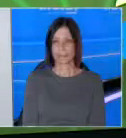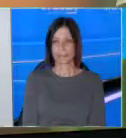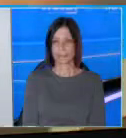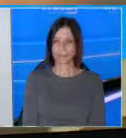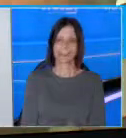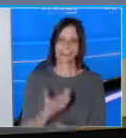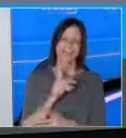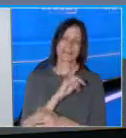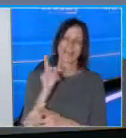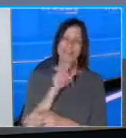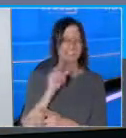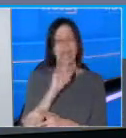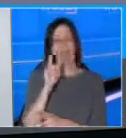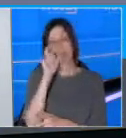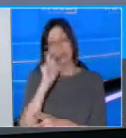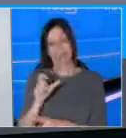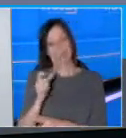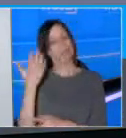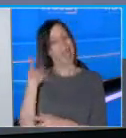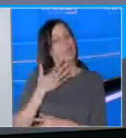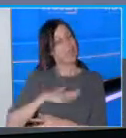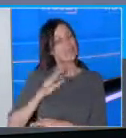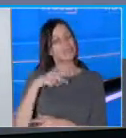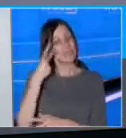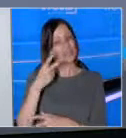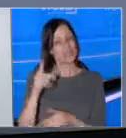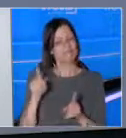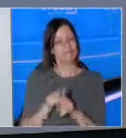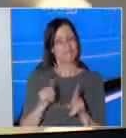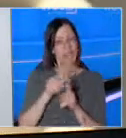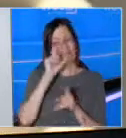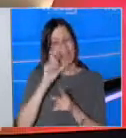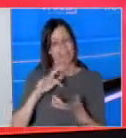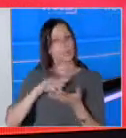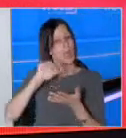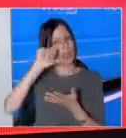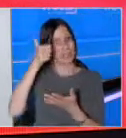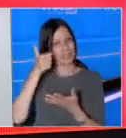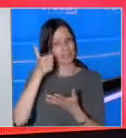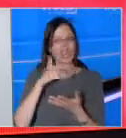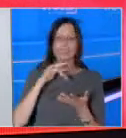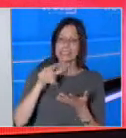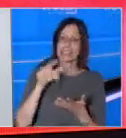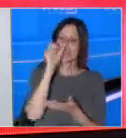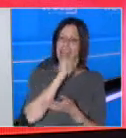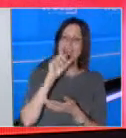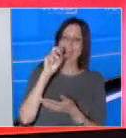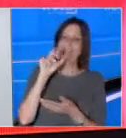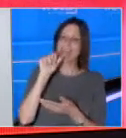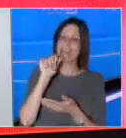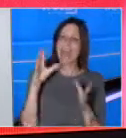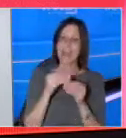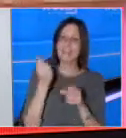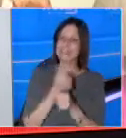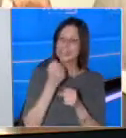אז לא, לא, לא, זה לא האיטלקים. היינו רוצים להיות במקום שהאיטלקים הגיעו אליו. המקום הראשון, זאת עדן אלנה עם ביצוע באמת מרשים,